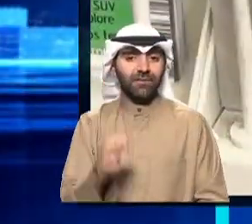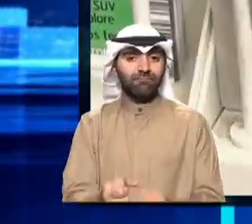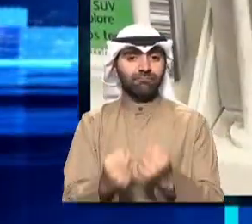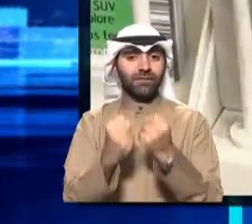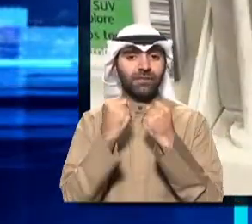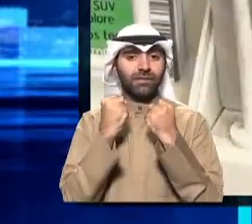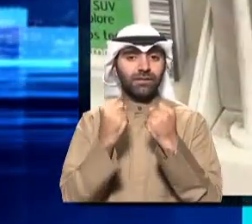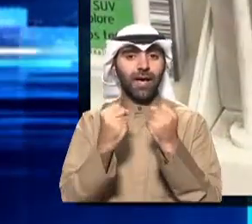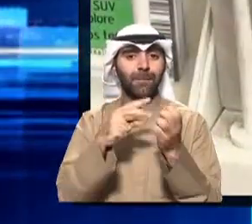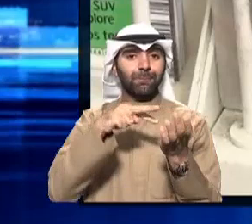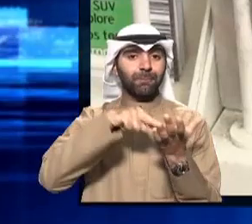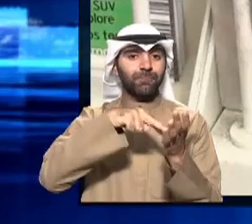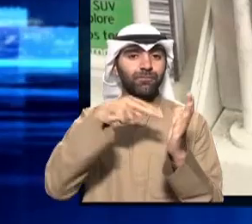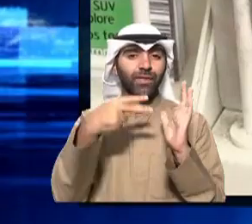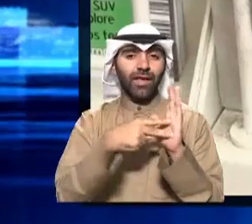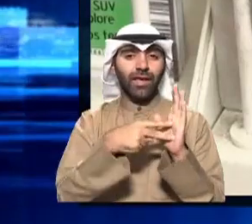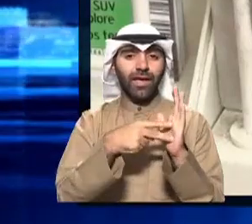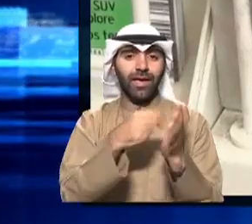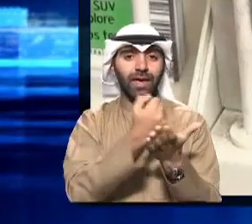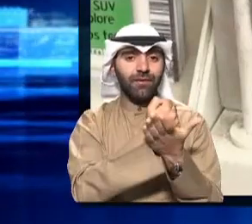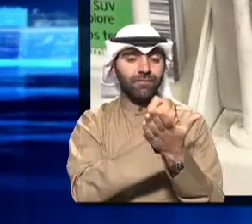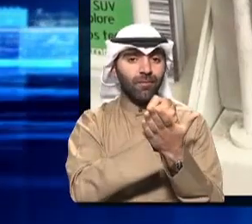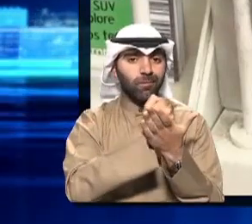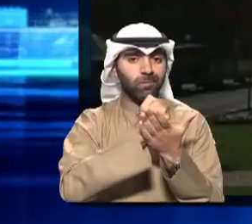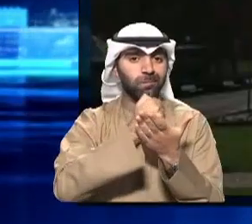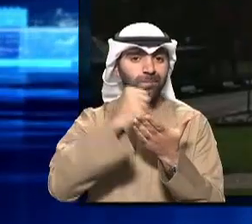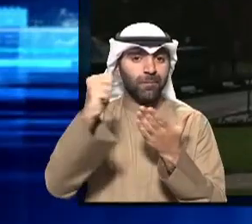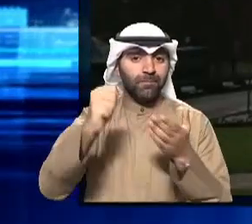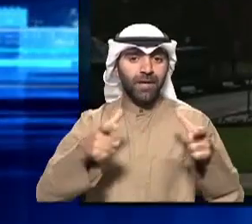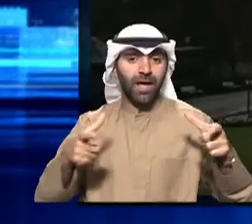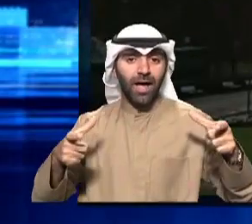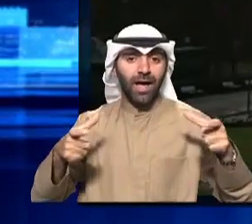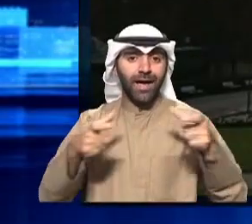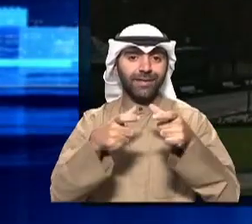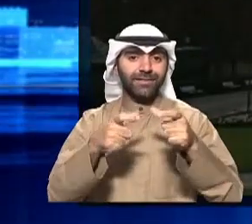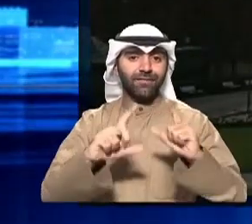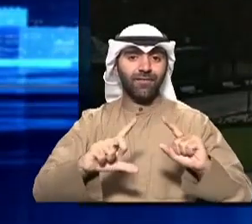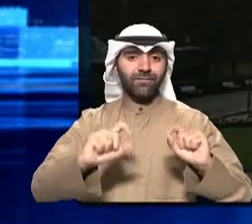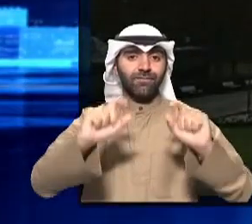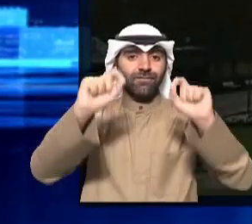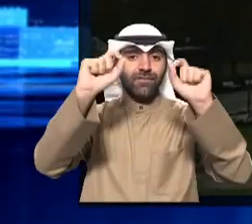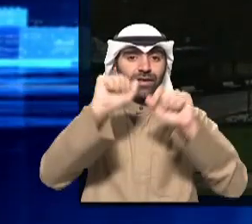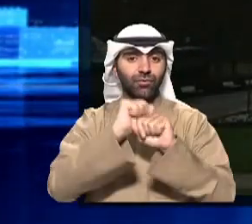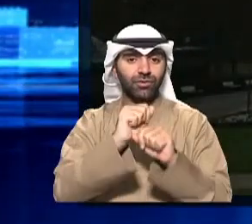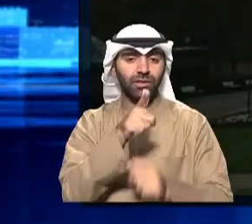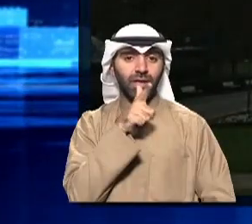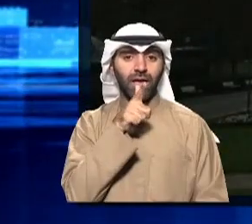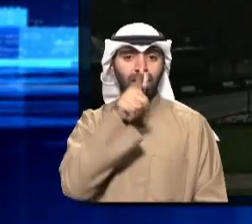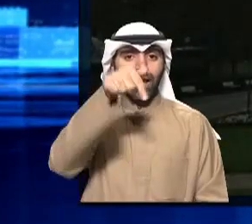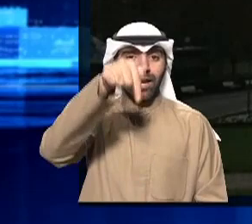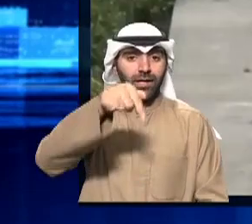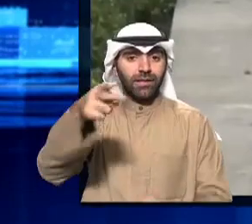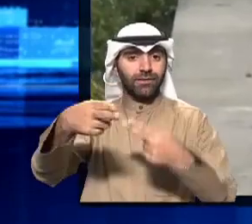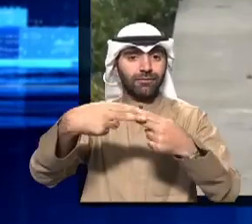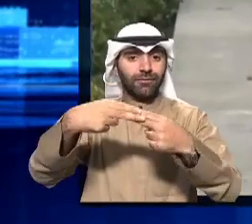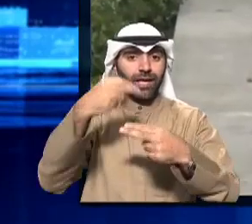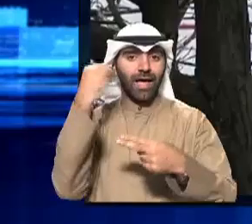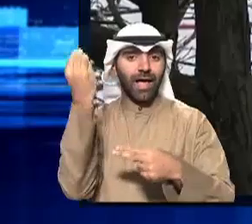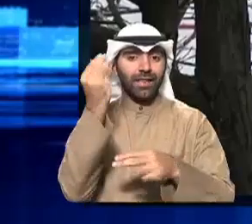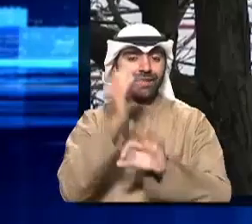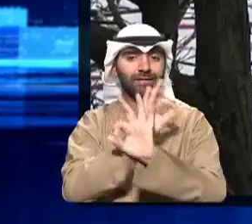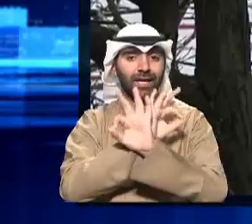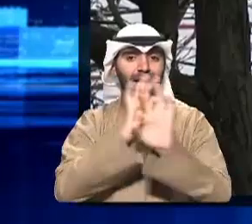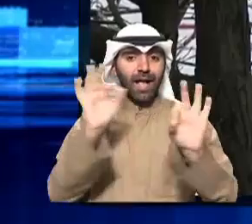ومحيطها. الأرقام خلال الأيام القليلة الماضية يعني تجاوزت 30,000